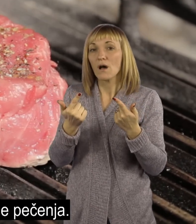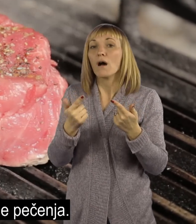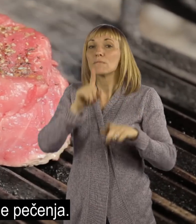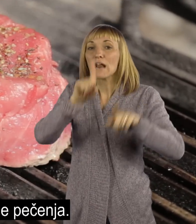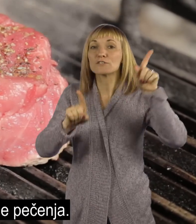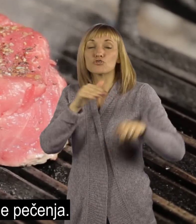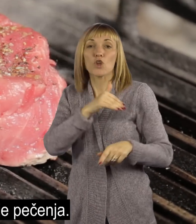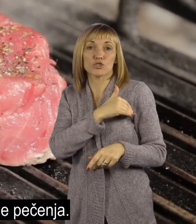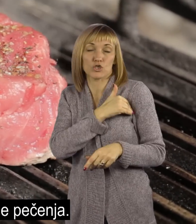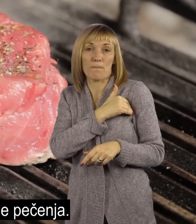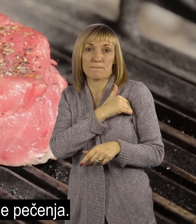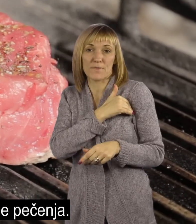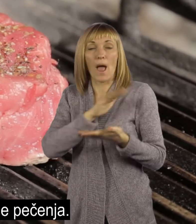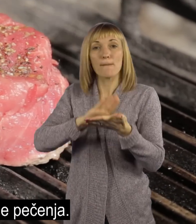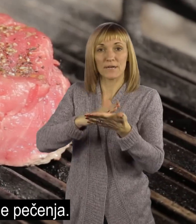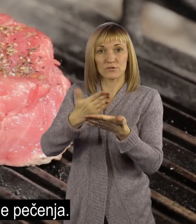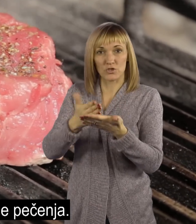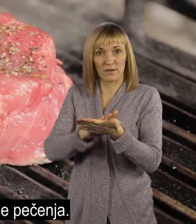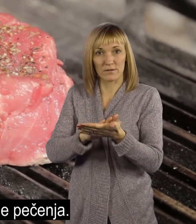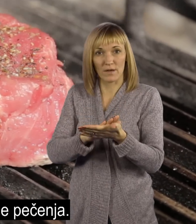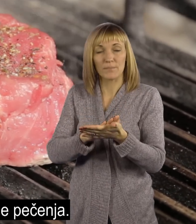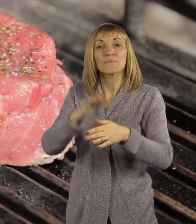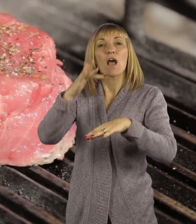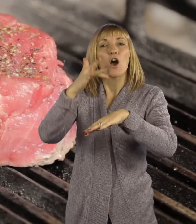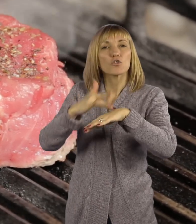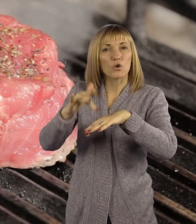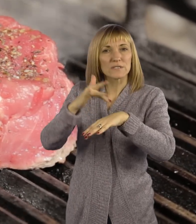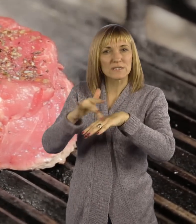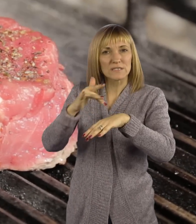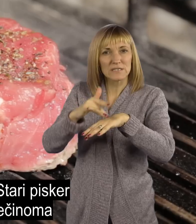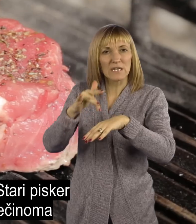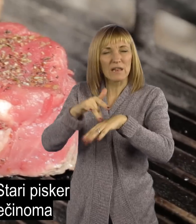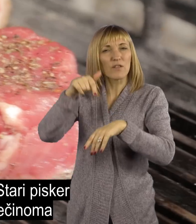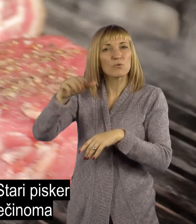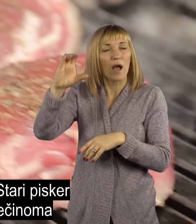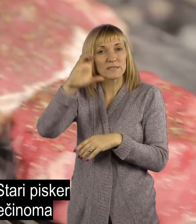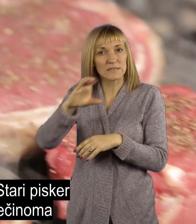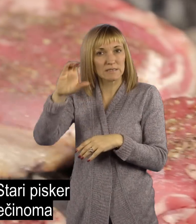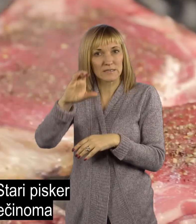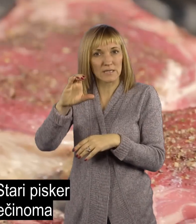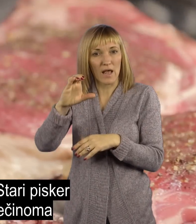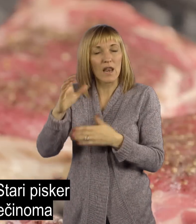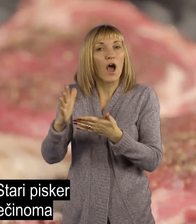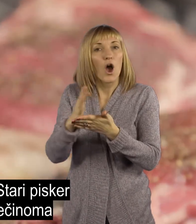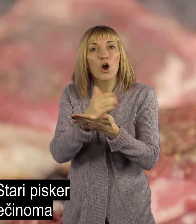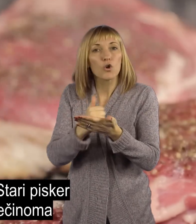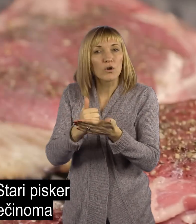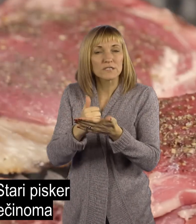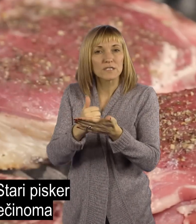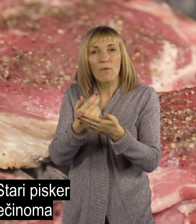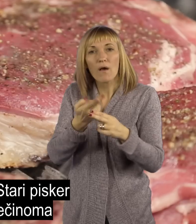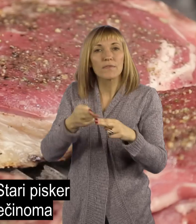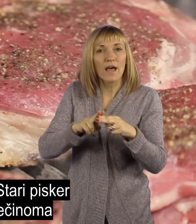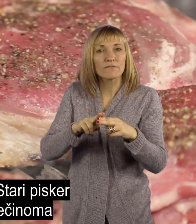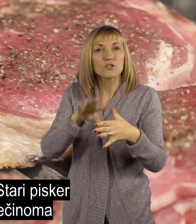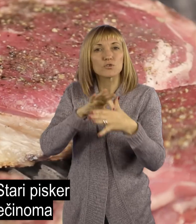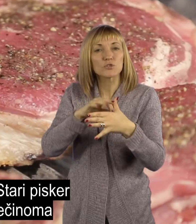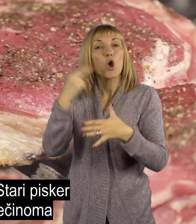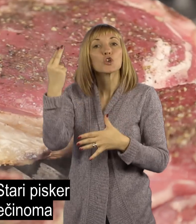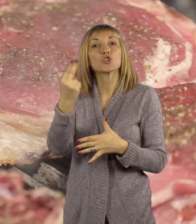doseči tudi različne stopnje pečenja. V gostinskem lokalu Stari Pisker v Celju